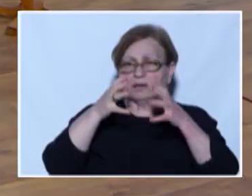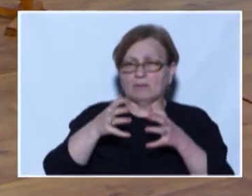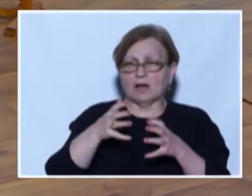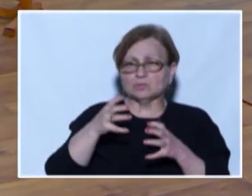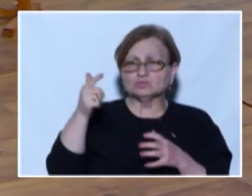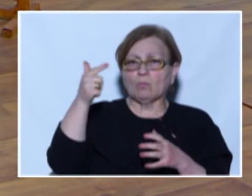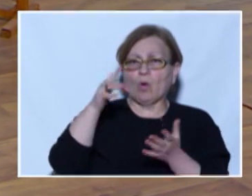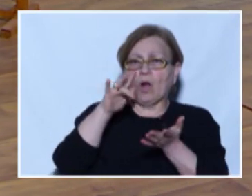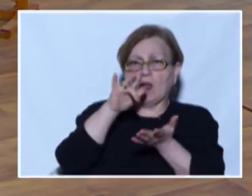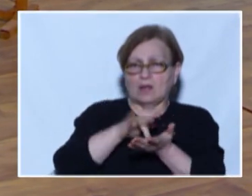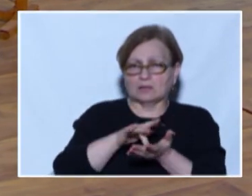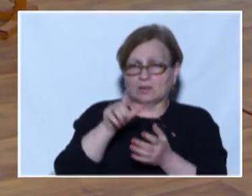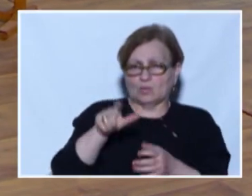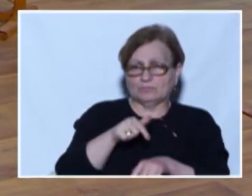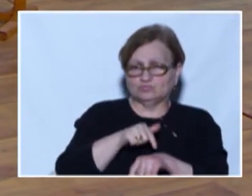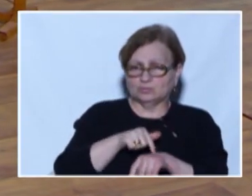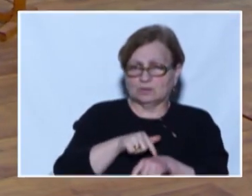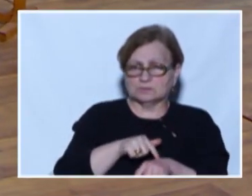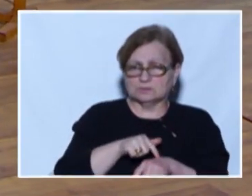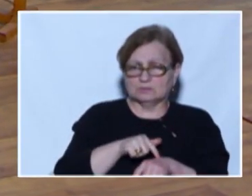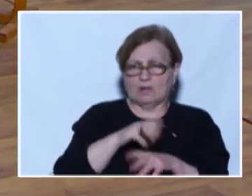მოქალაქეობის შეგრძნება.